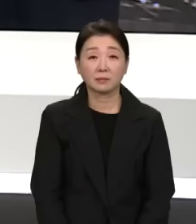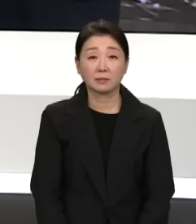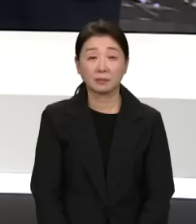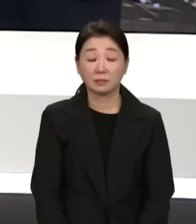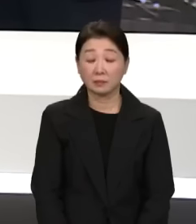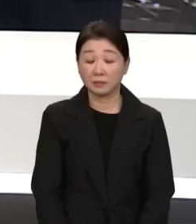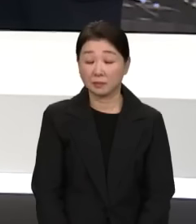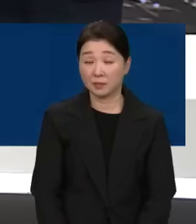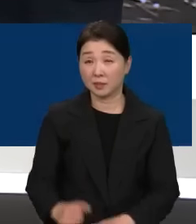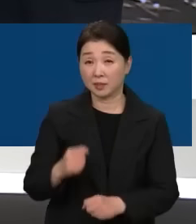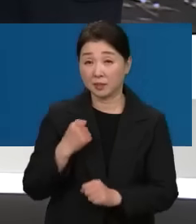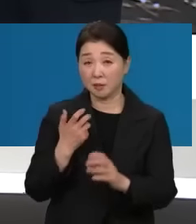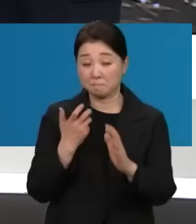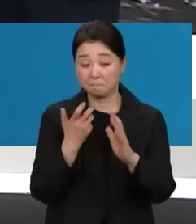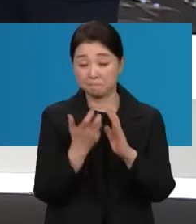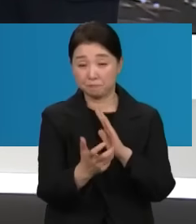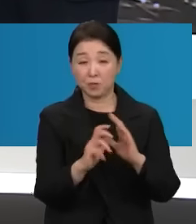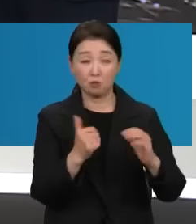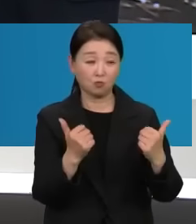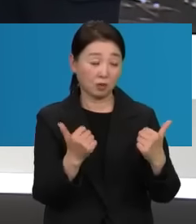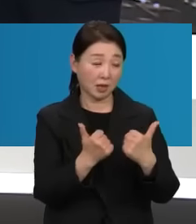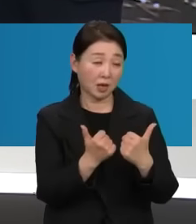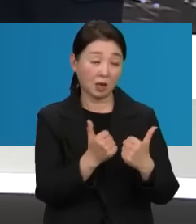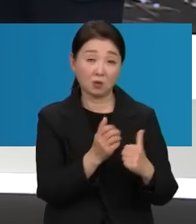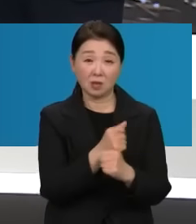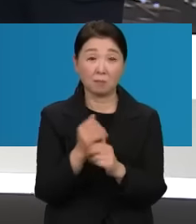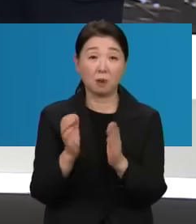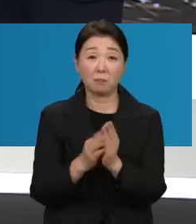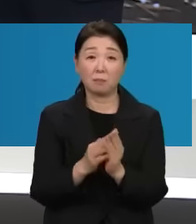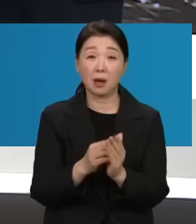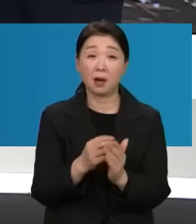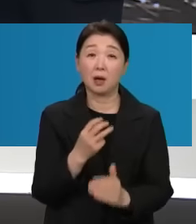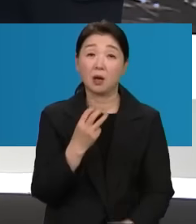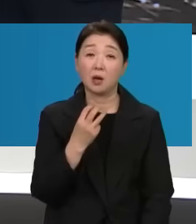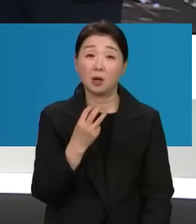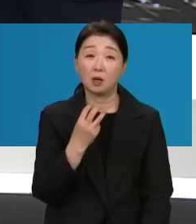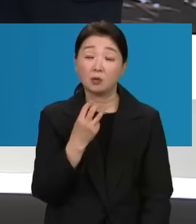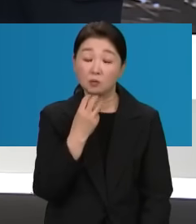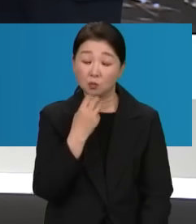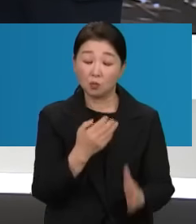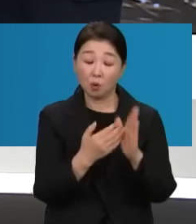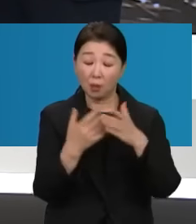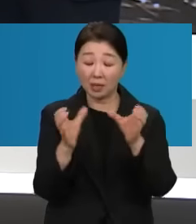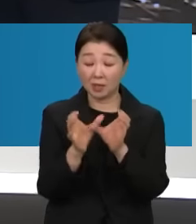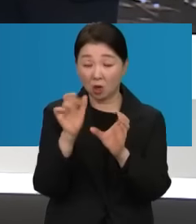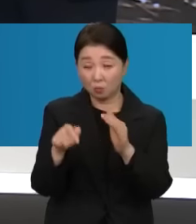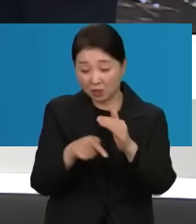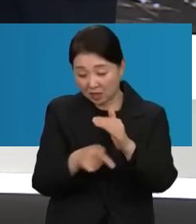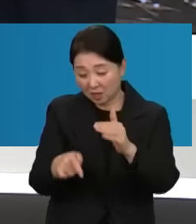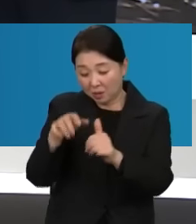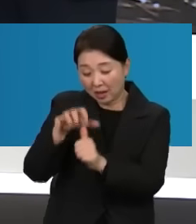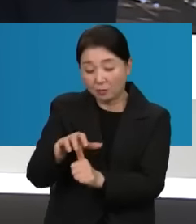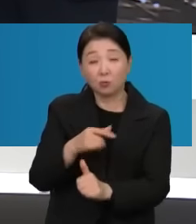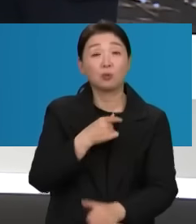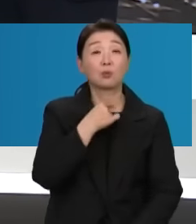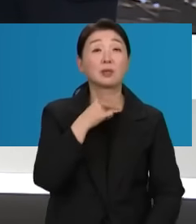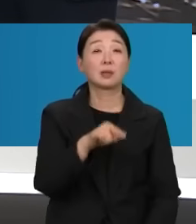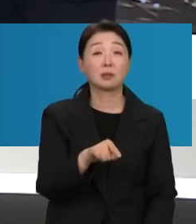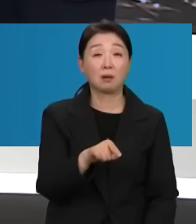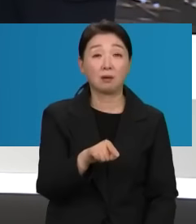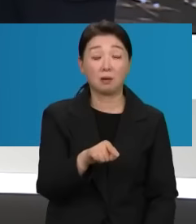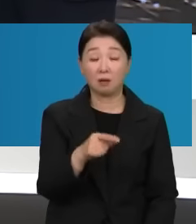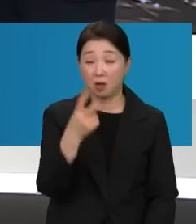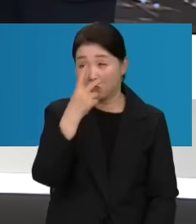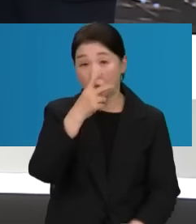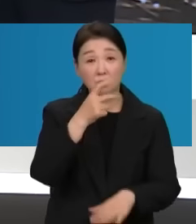개군이 국회의원들을 체포한 뒤에 수도방위 사령부 지하 벙커에 가둬두려 했다는 사실도 알려졌죠 JTBC 취재